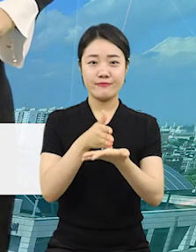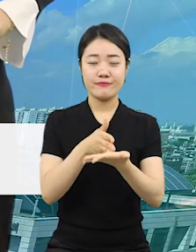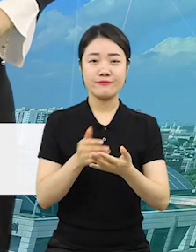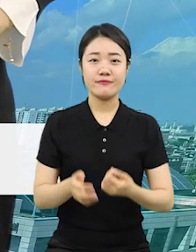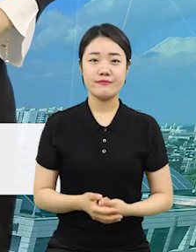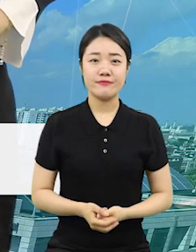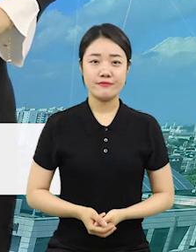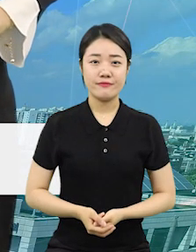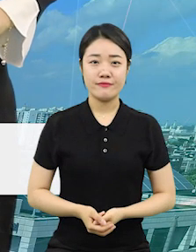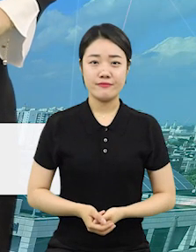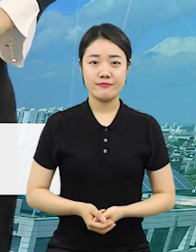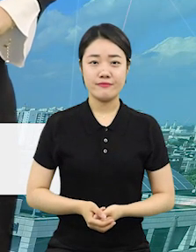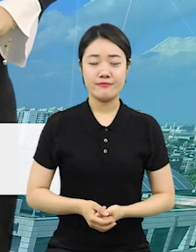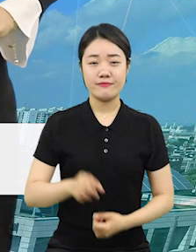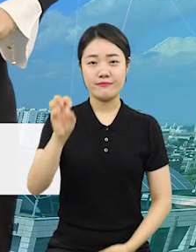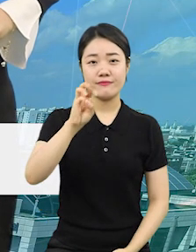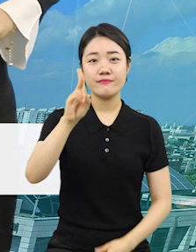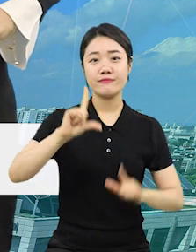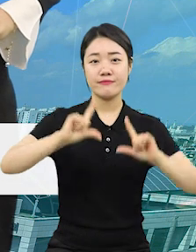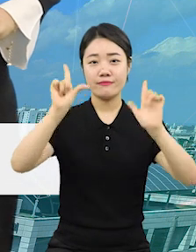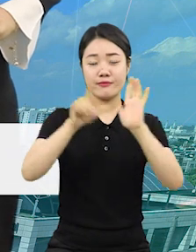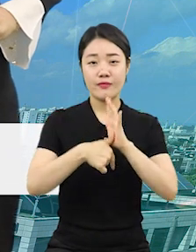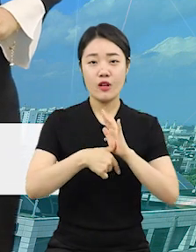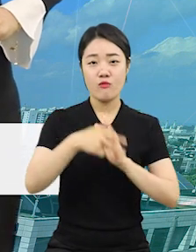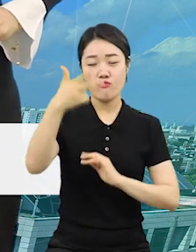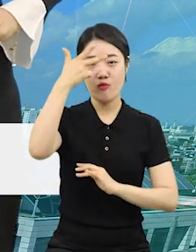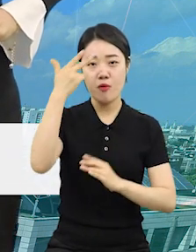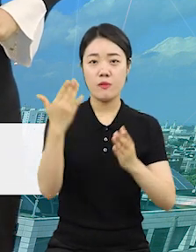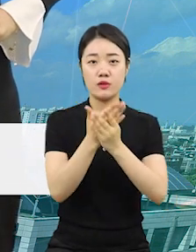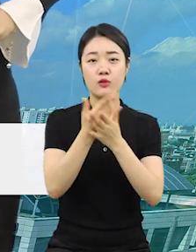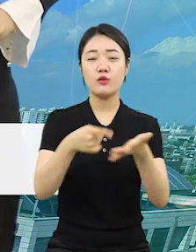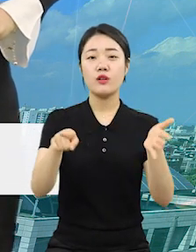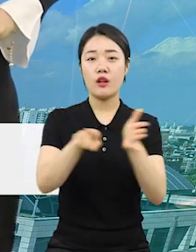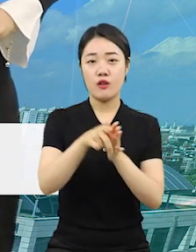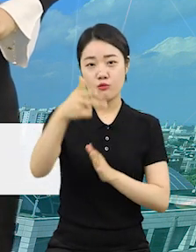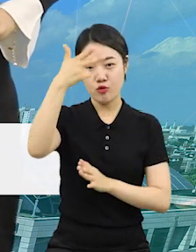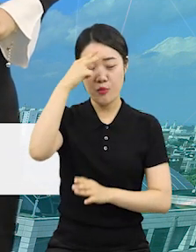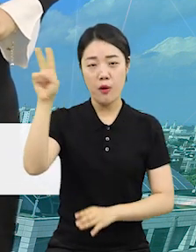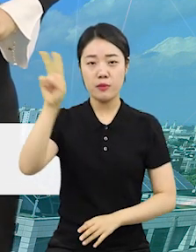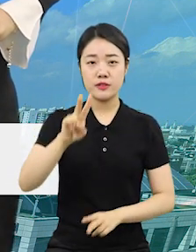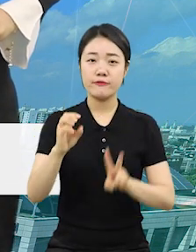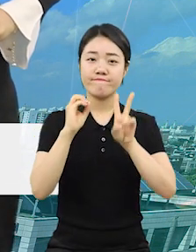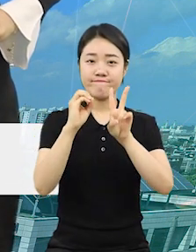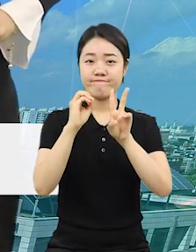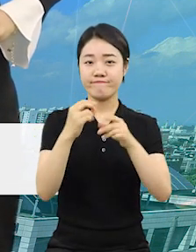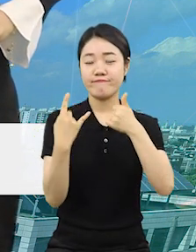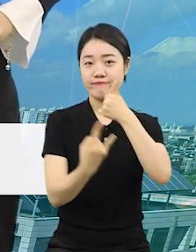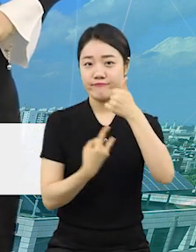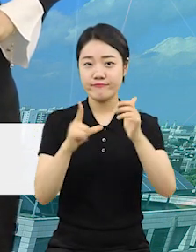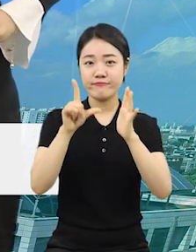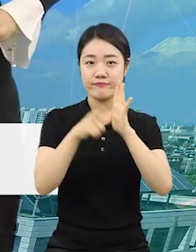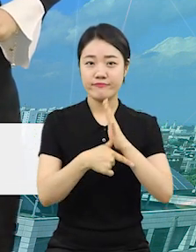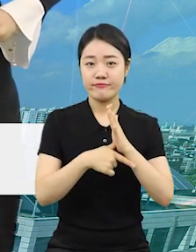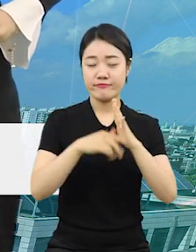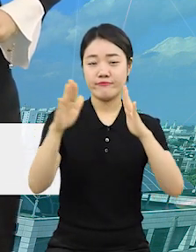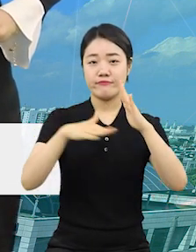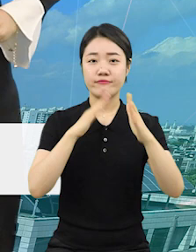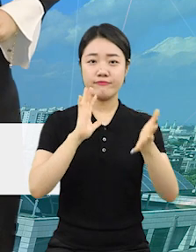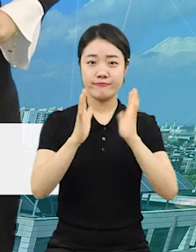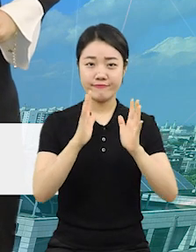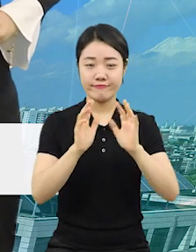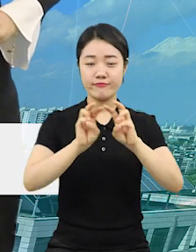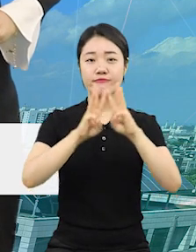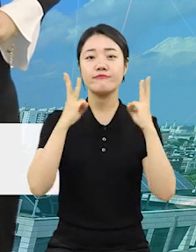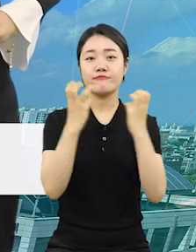소식입니다. 지난 31일 부평 발전을 위해 앞장서는 부평비전 2020위원회가 정기회의 및